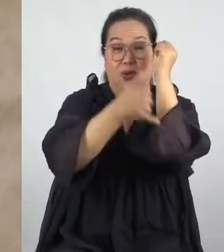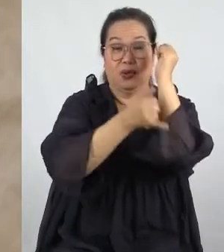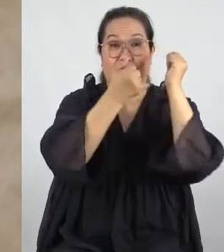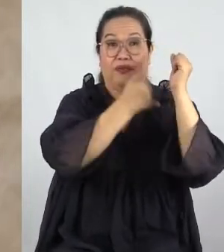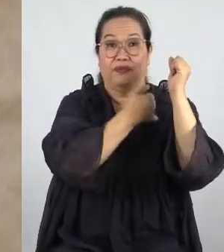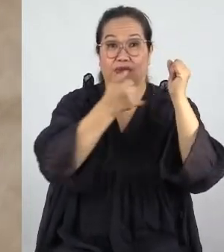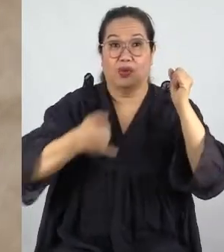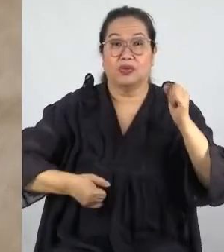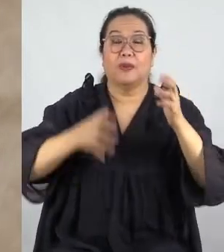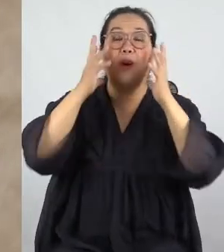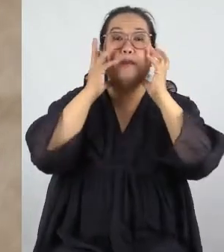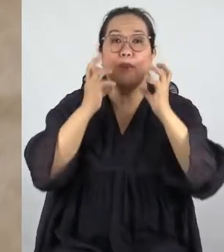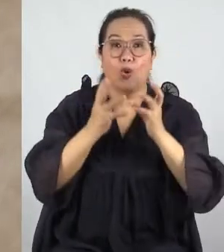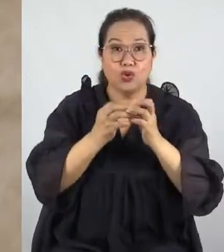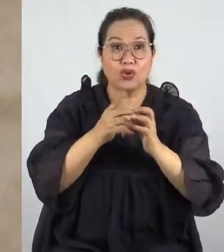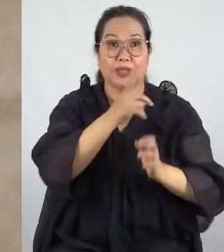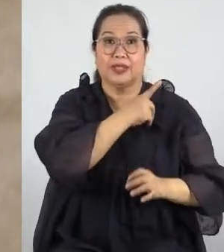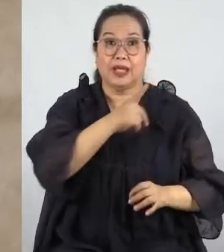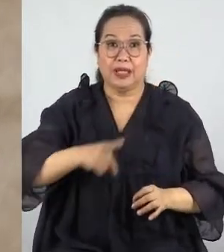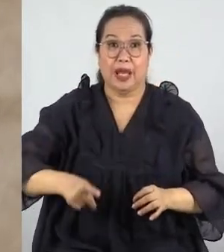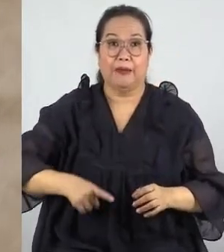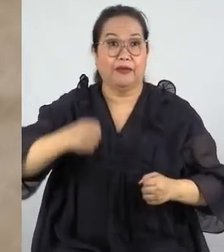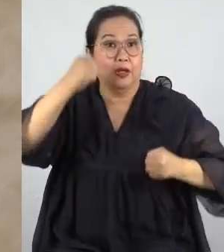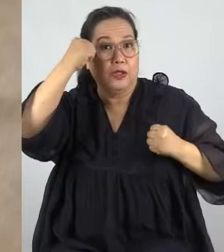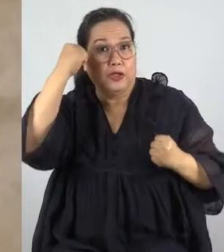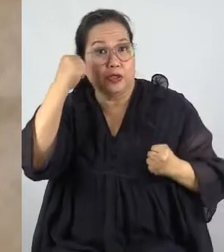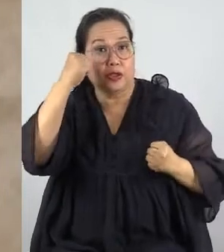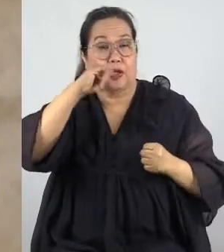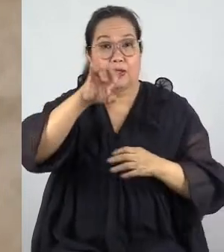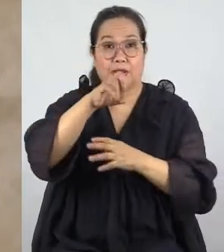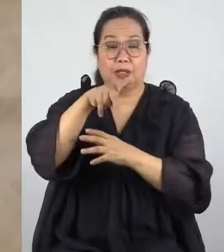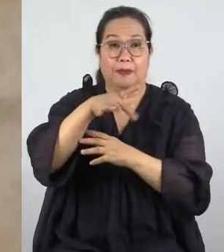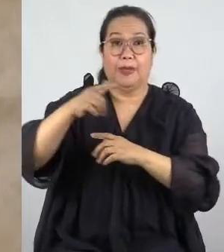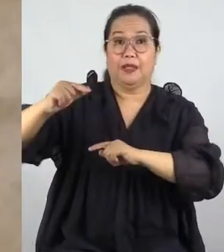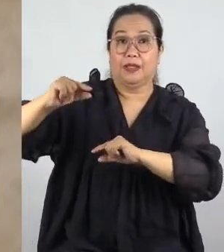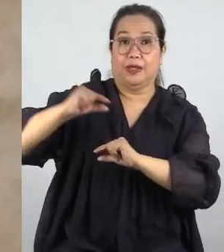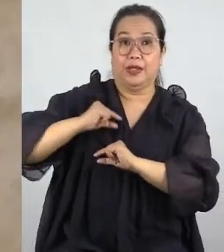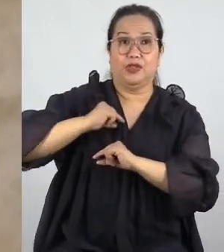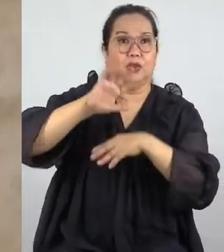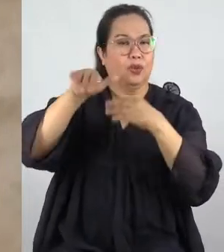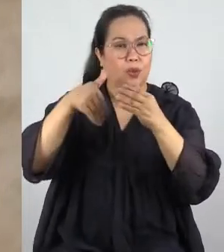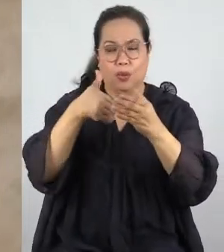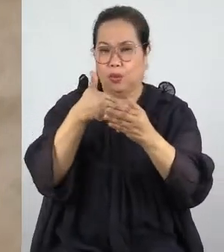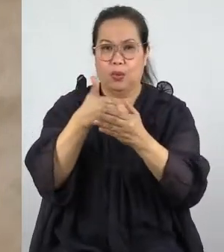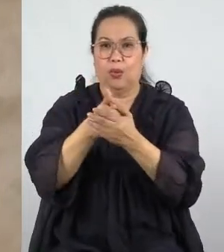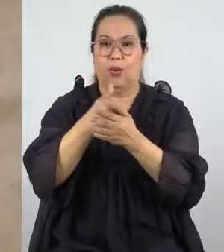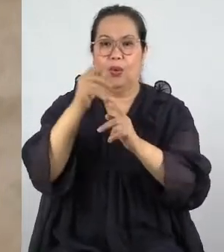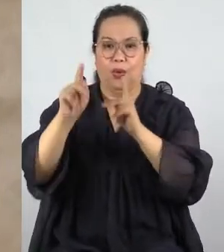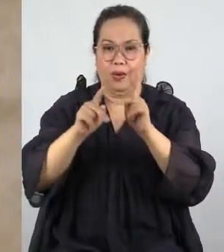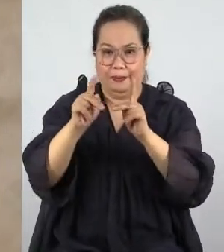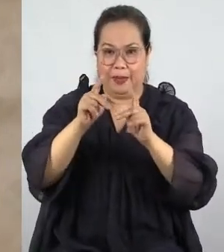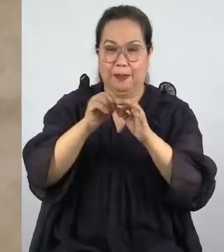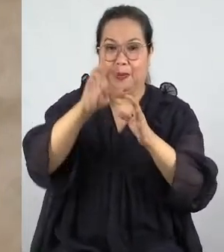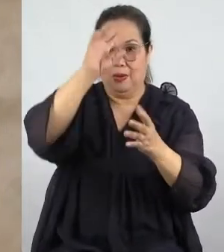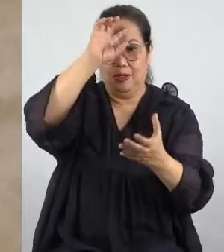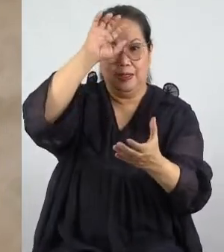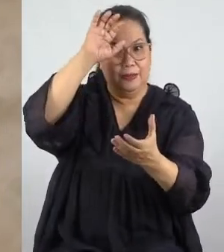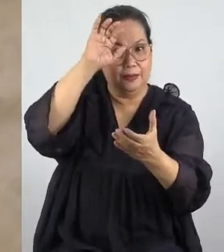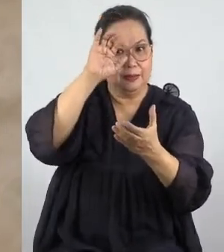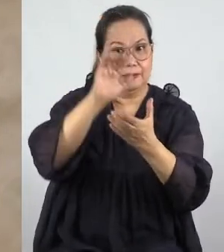Joseph, si Moses, si David, si Samson, si Jephthah, si Gideon, lahat po ng mga bayani ng